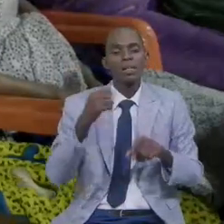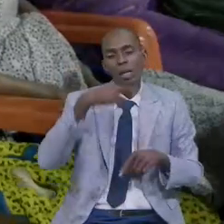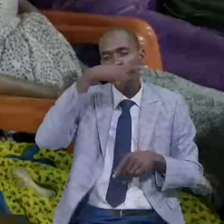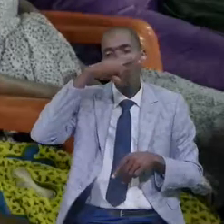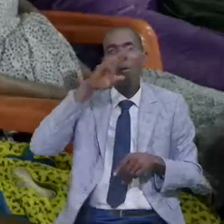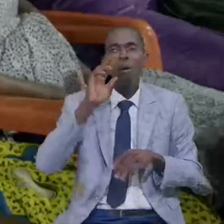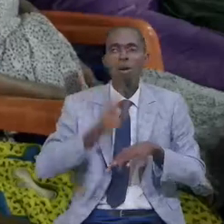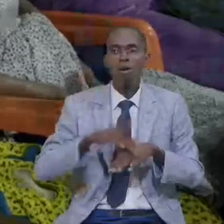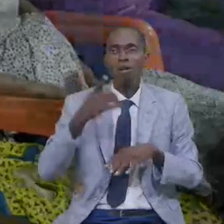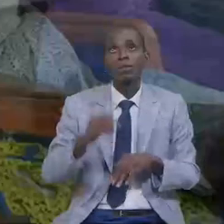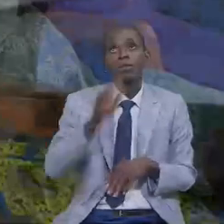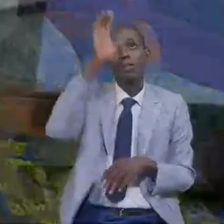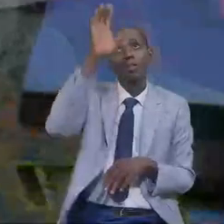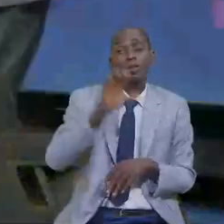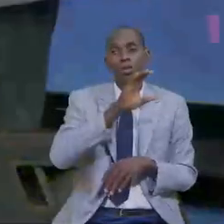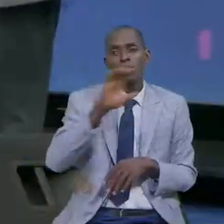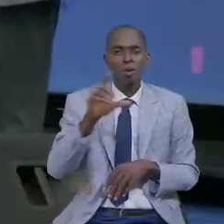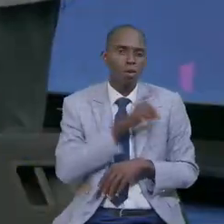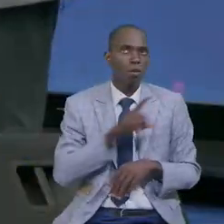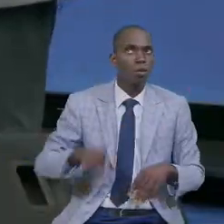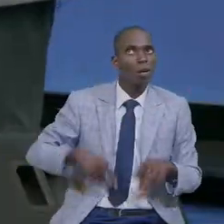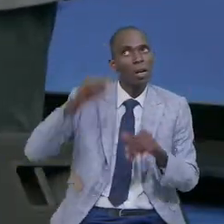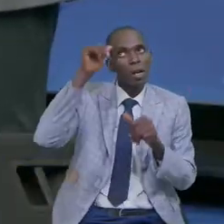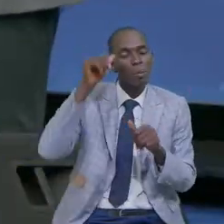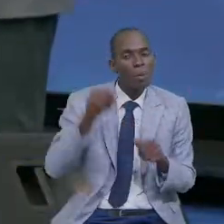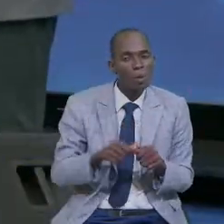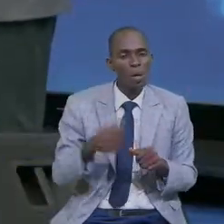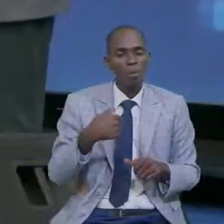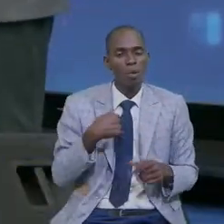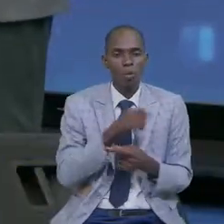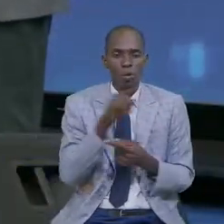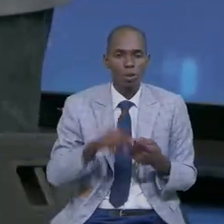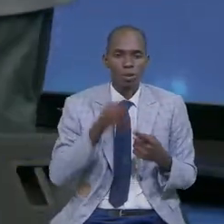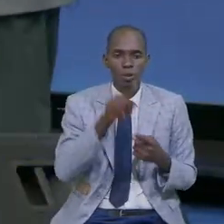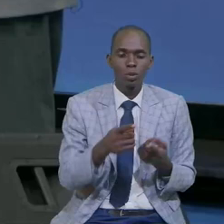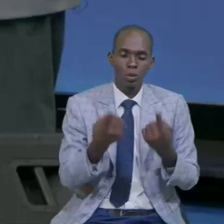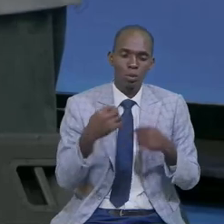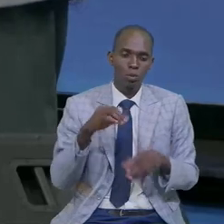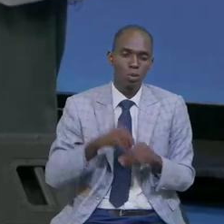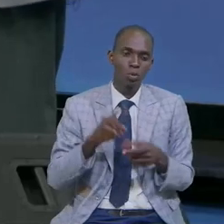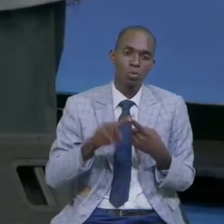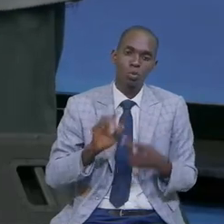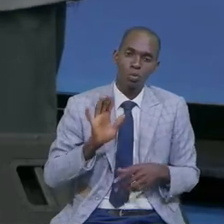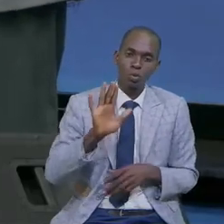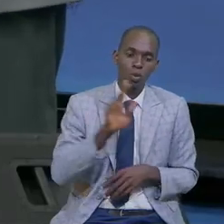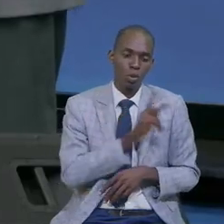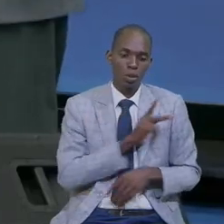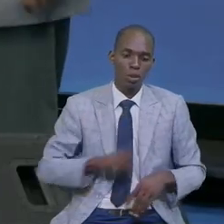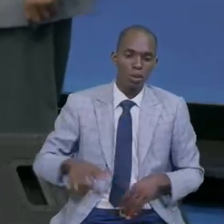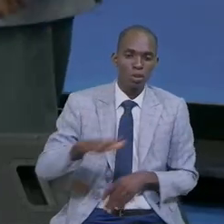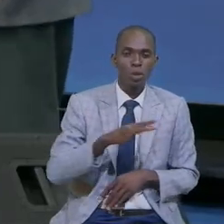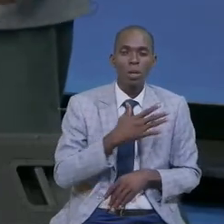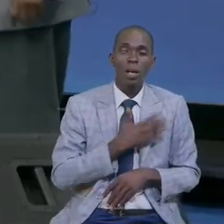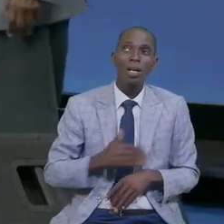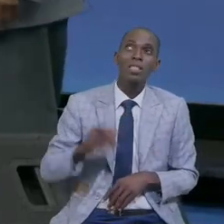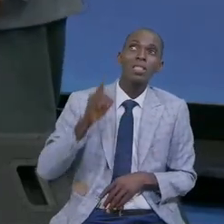croix. Seigneur, souviens-toi de moi quand tu viendras dans ton règne. Et il est le seul